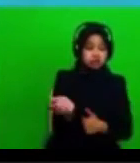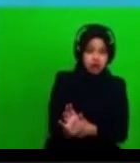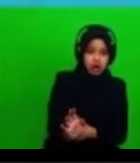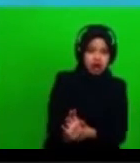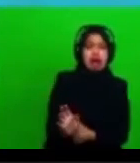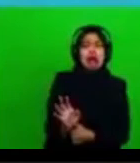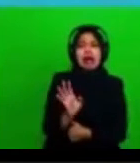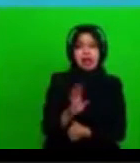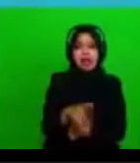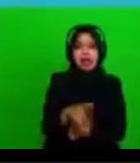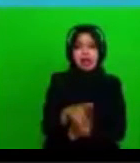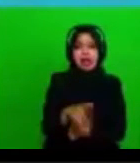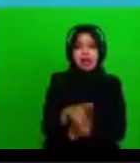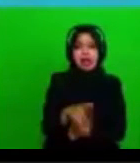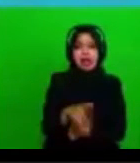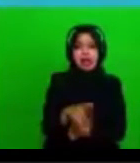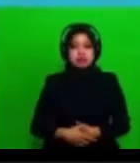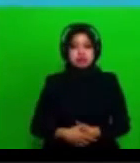kinerjanya,